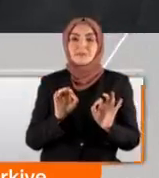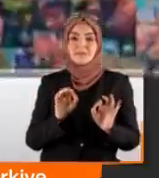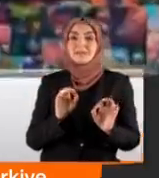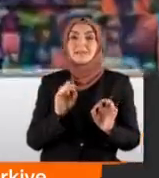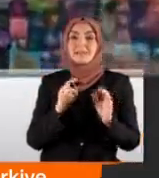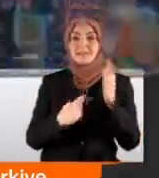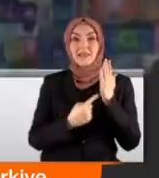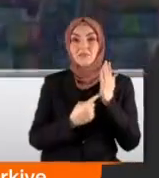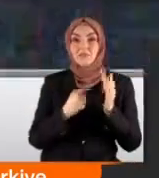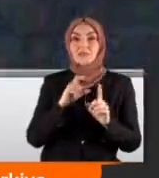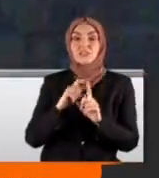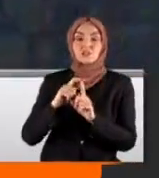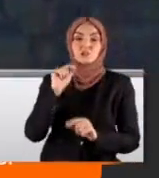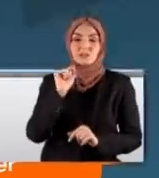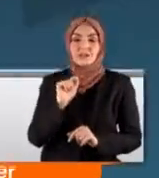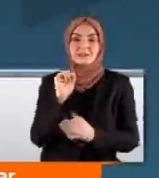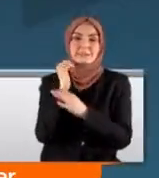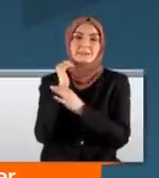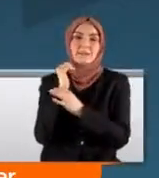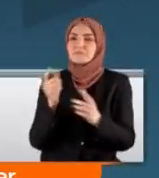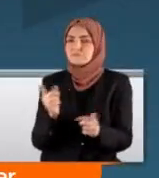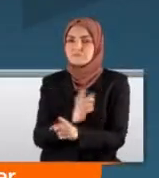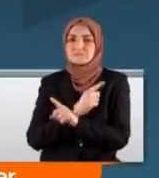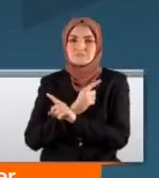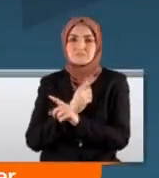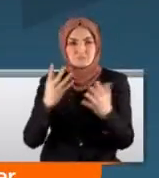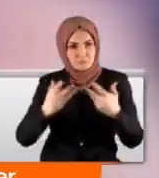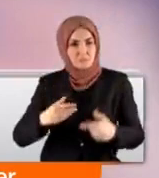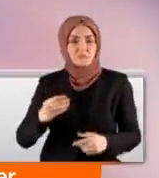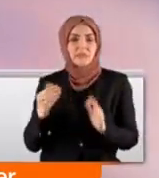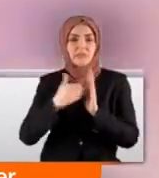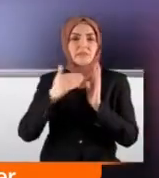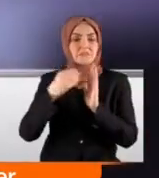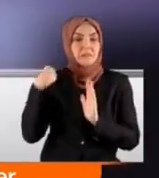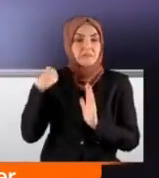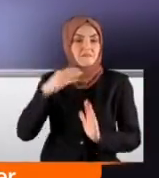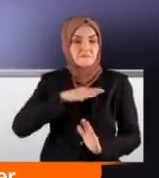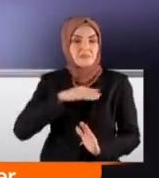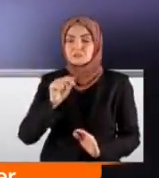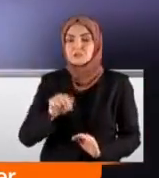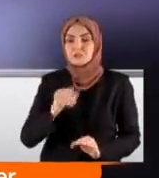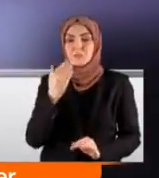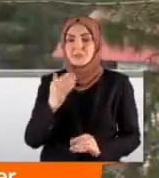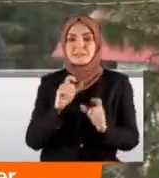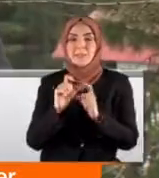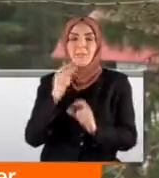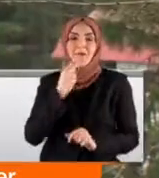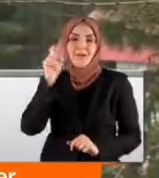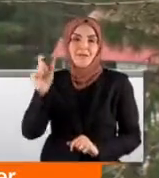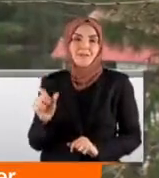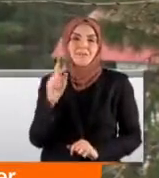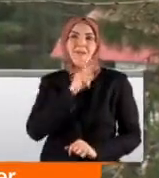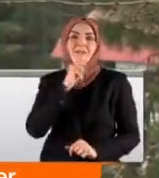değerlendirilebilir kimi sanat eserini kimi tweetini sattı dijital sanat dünyasında Bu kez Saba Tümer'in kahkahası satıldı